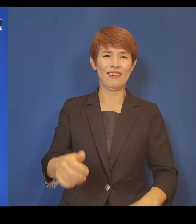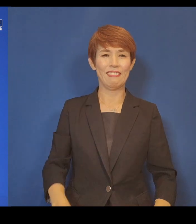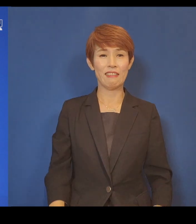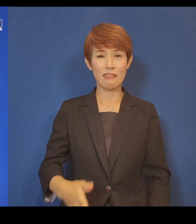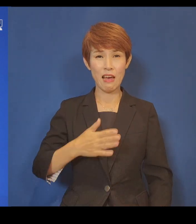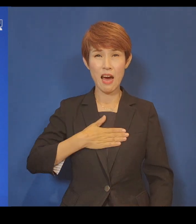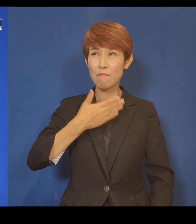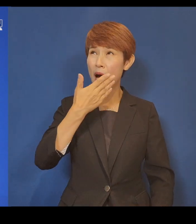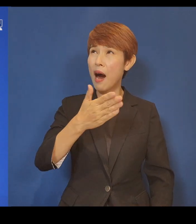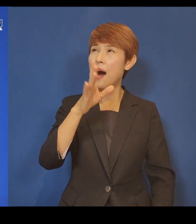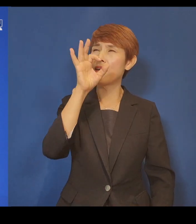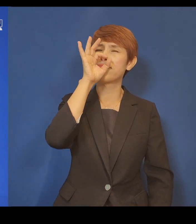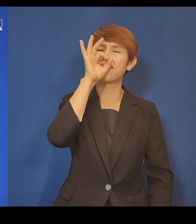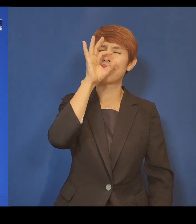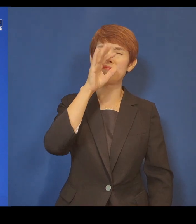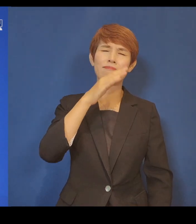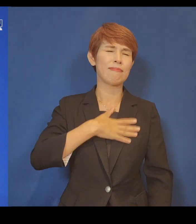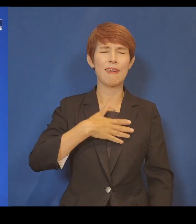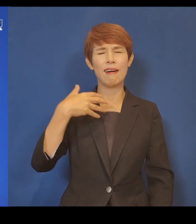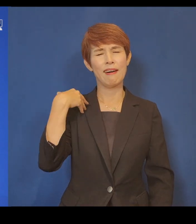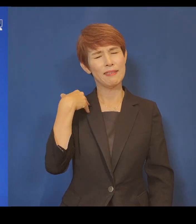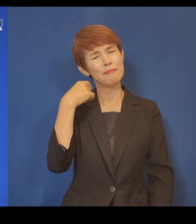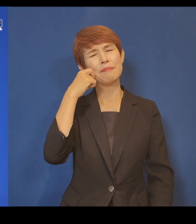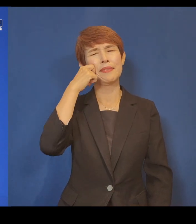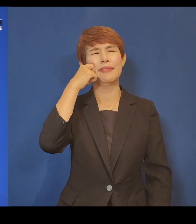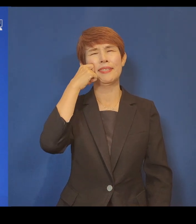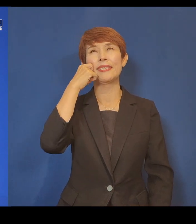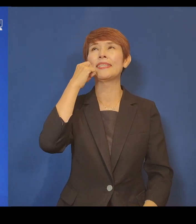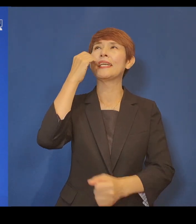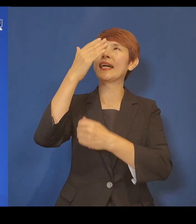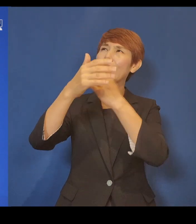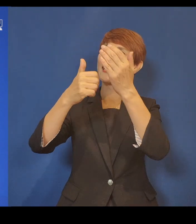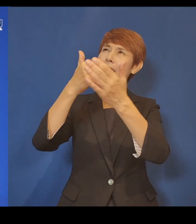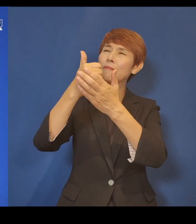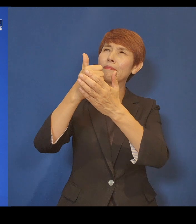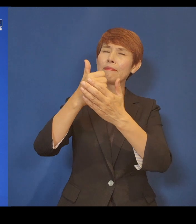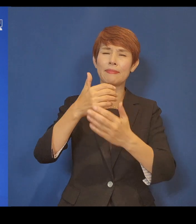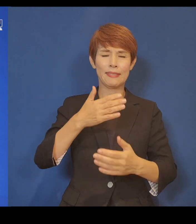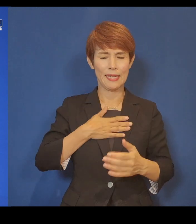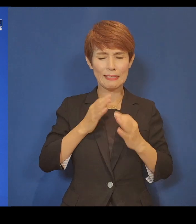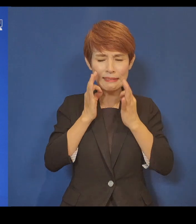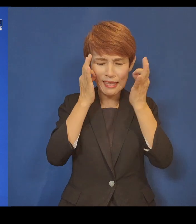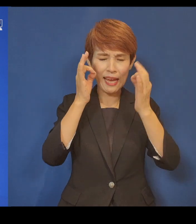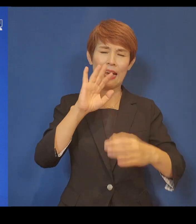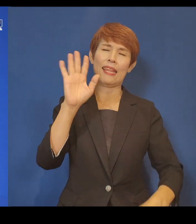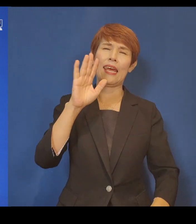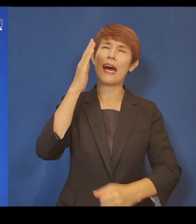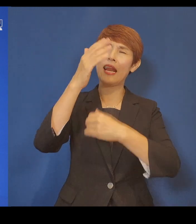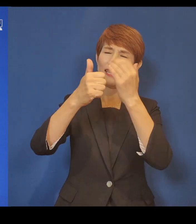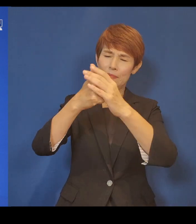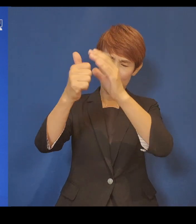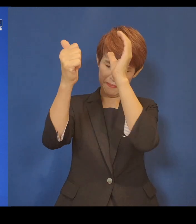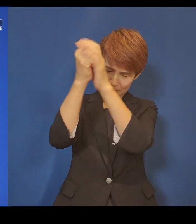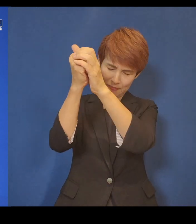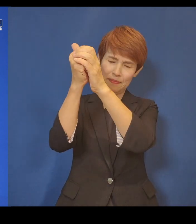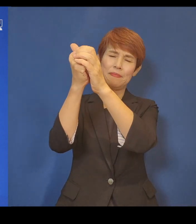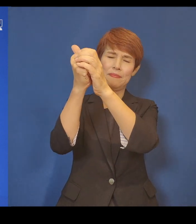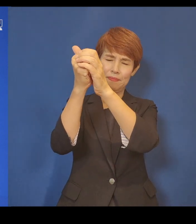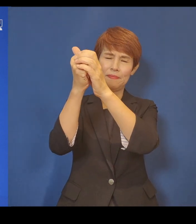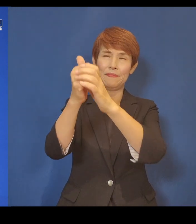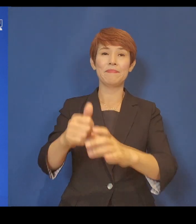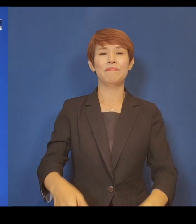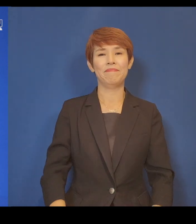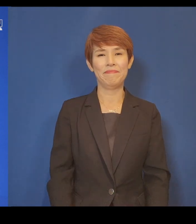내가 다 할 수 없는, 내가 감당할 수 없는 일들은 내가 하려고 힘쓰지 않을 테니 하나님이 하세요.